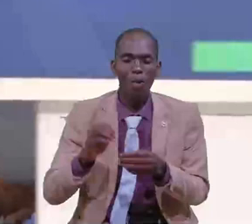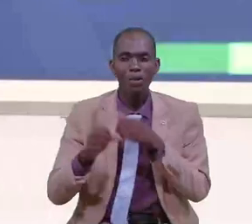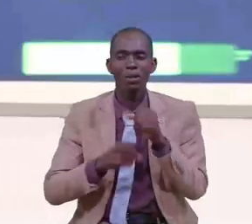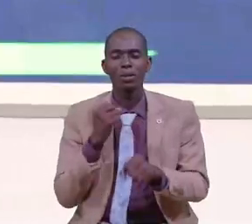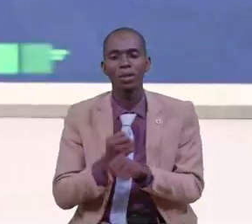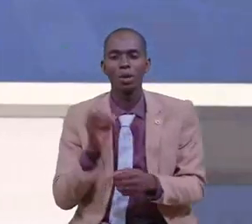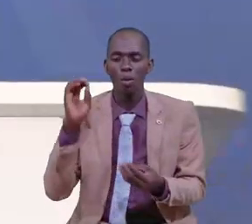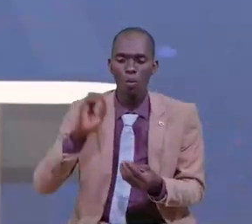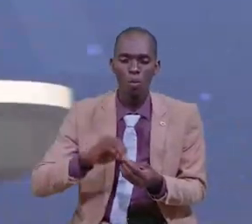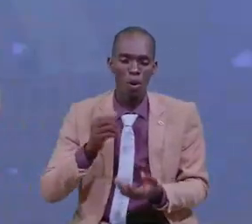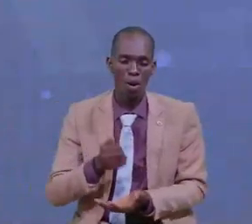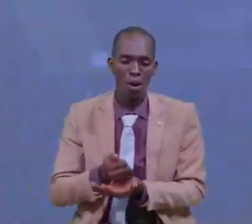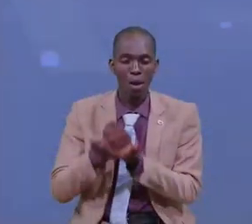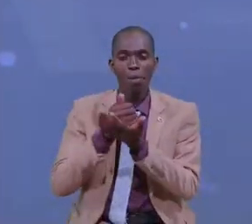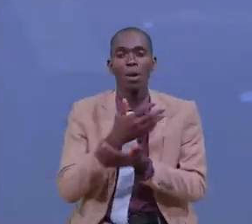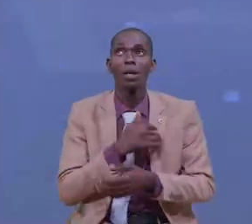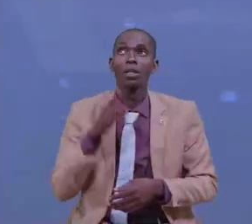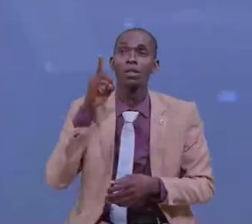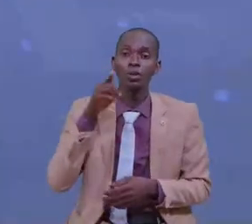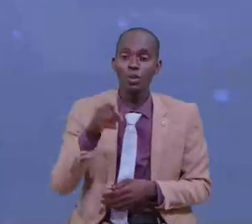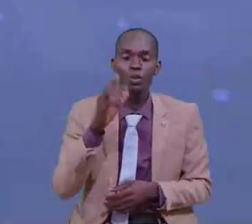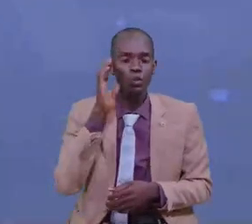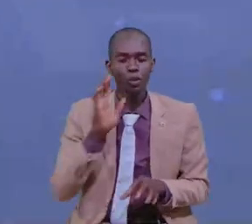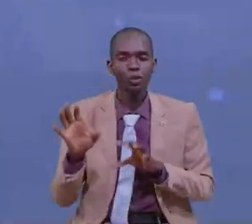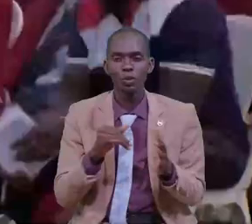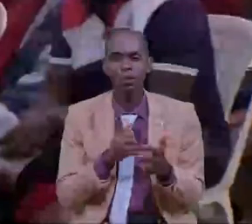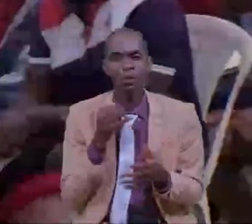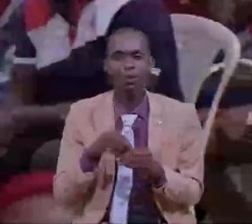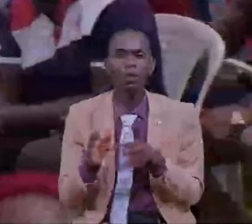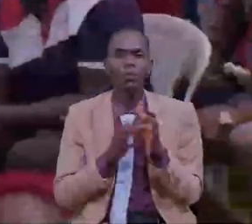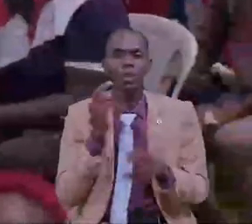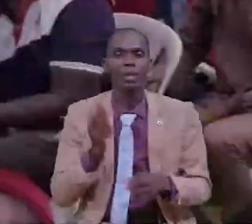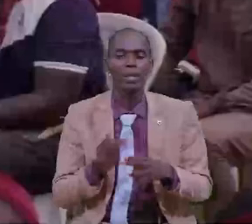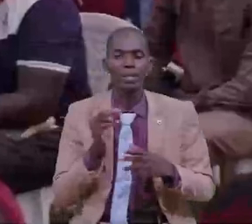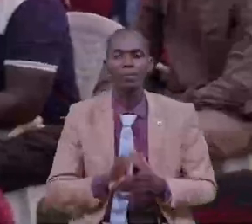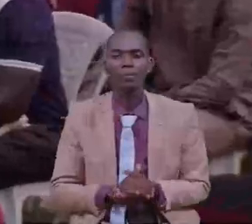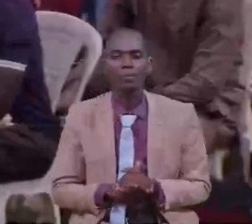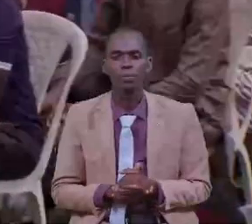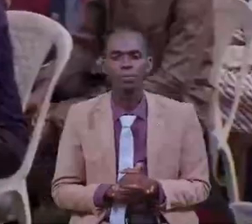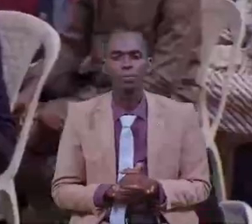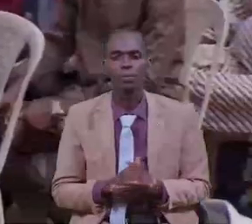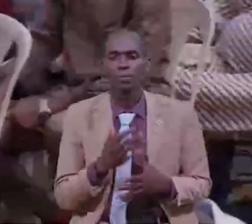Les années complémentaires. Et tu le feras au nom de Jésus.